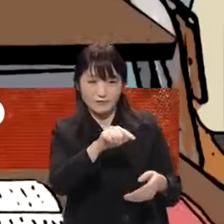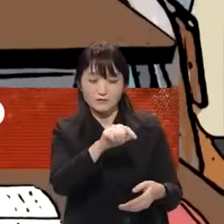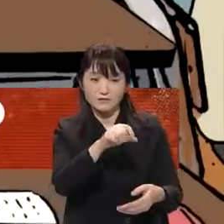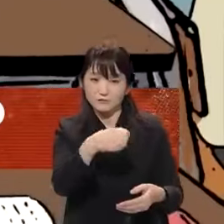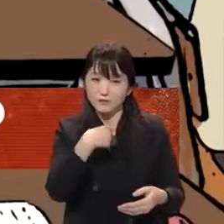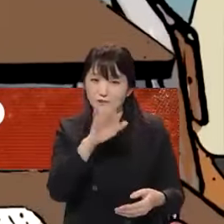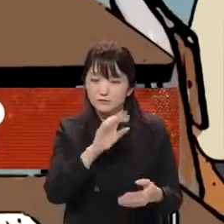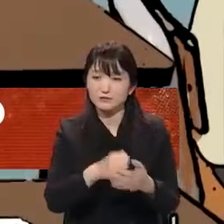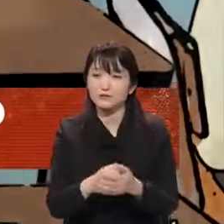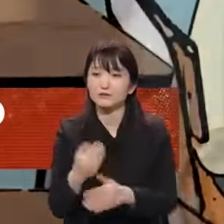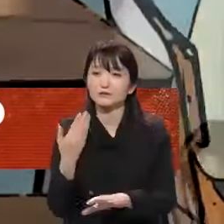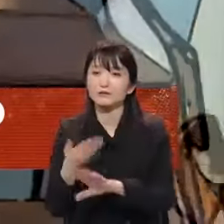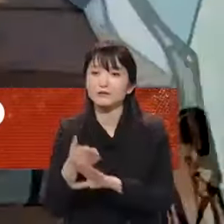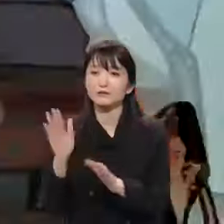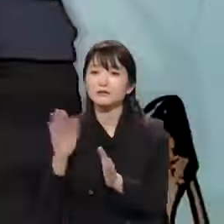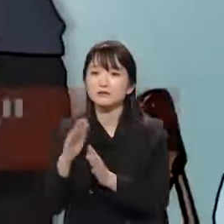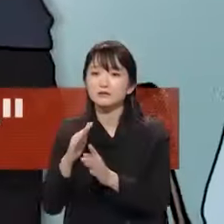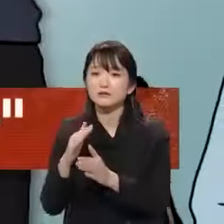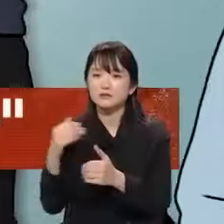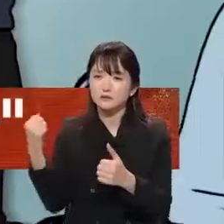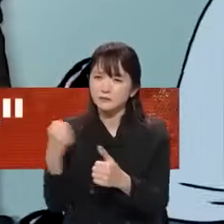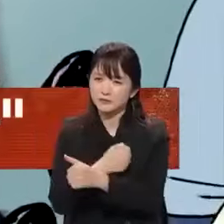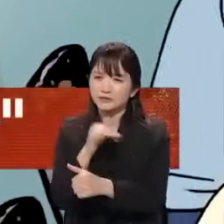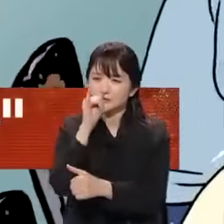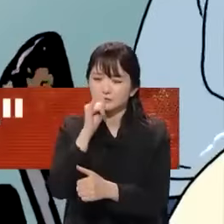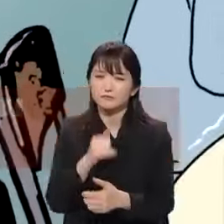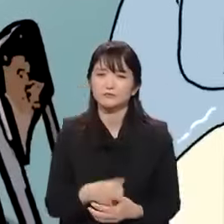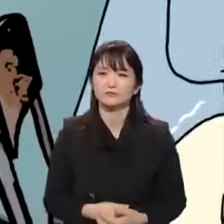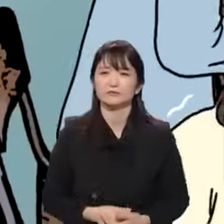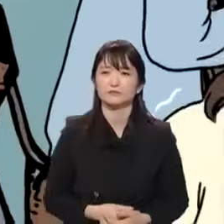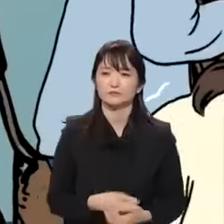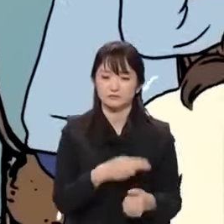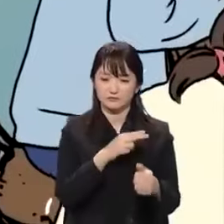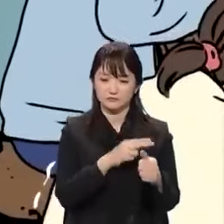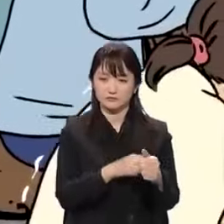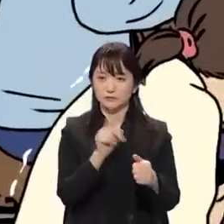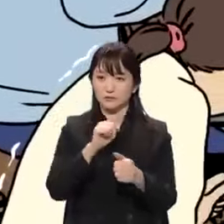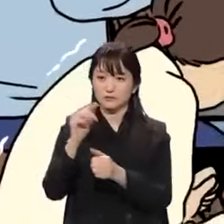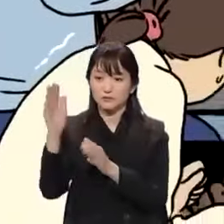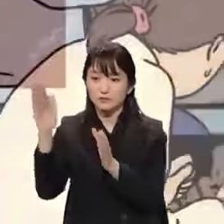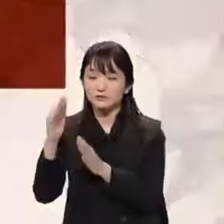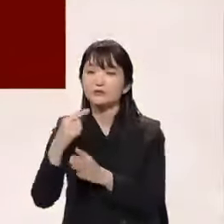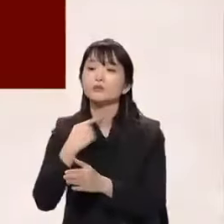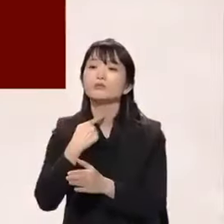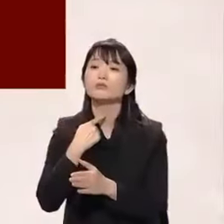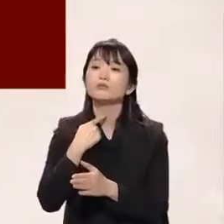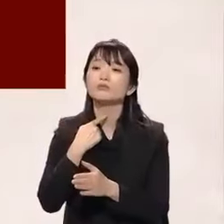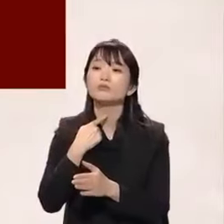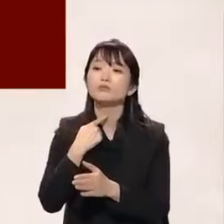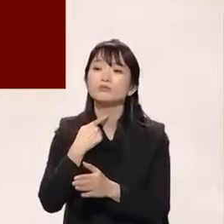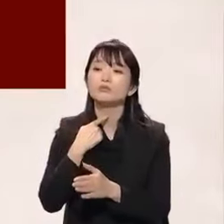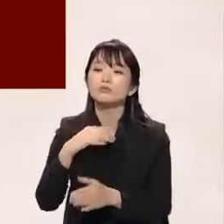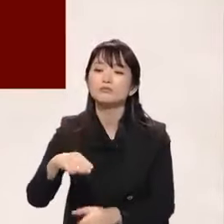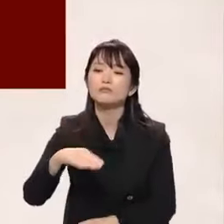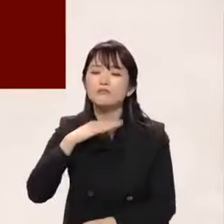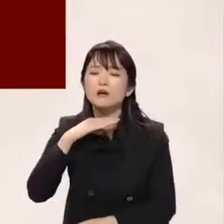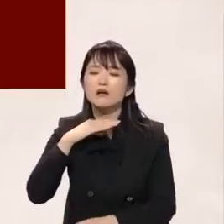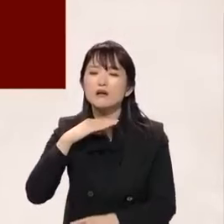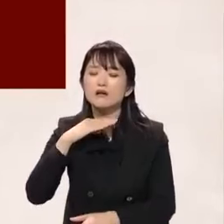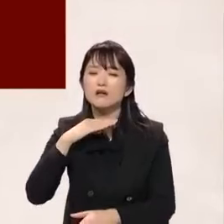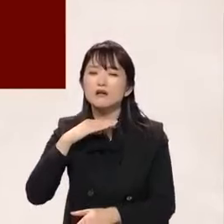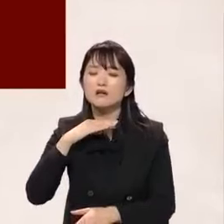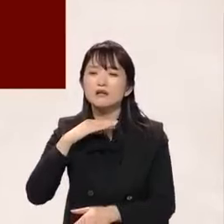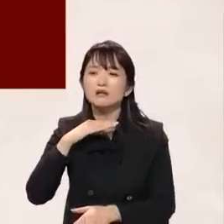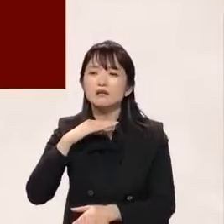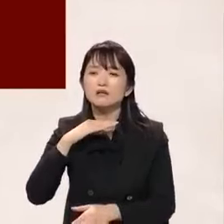아이들도 맞았다는 아이들이 나타나는 거예요. 그러면서 선생님이 아이 어떤 아이의 목젖을 손날로 이렇게 탁 치고